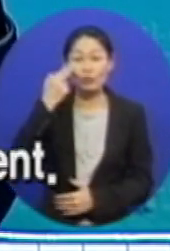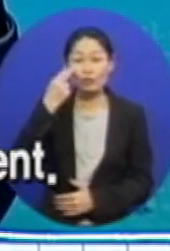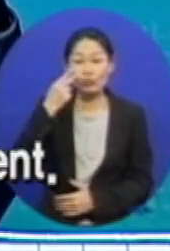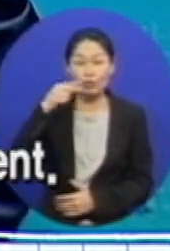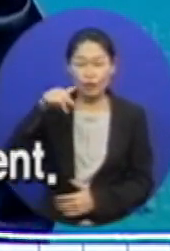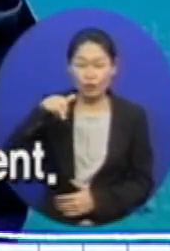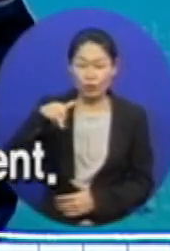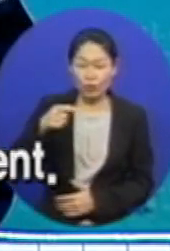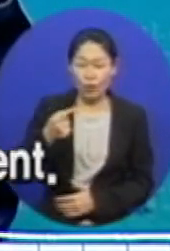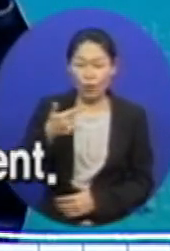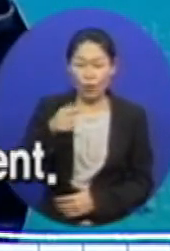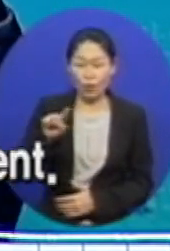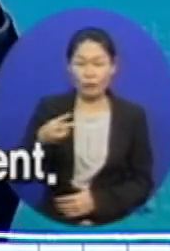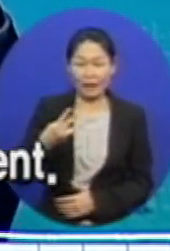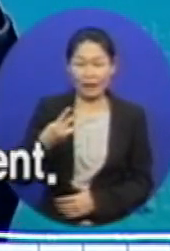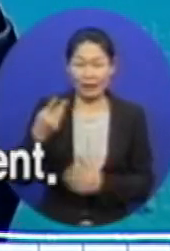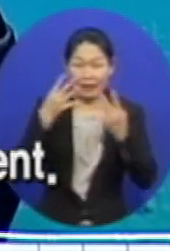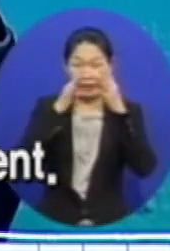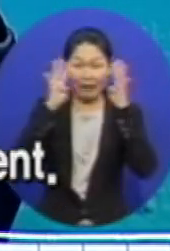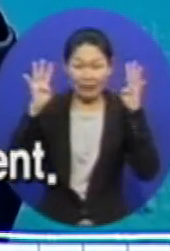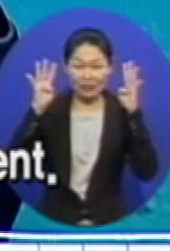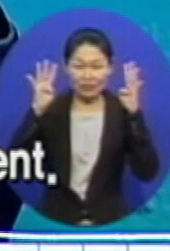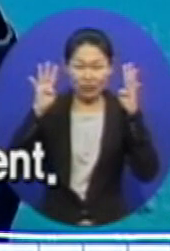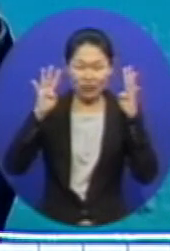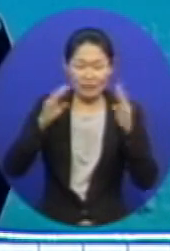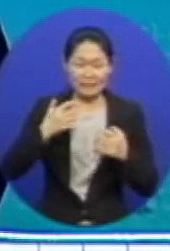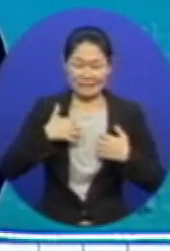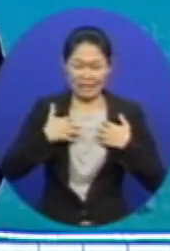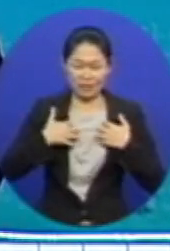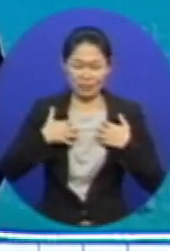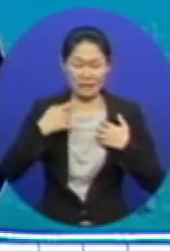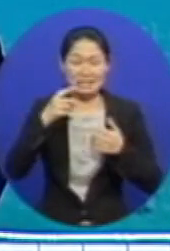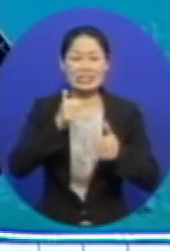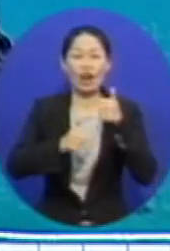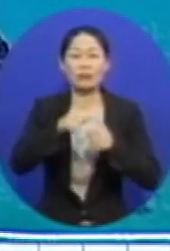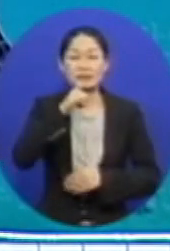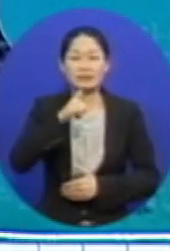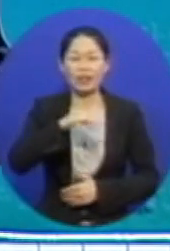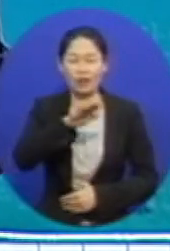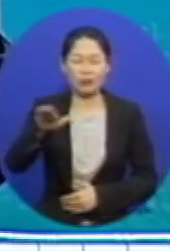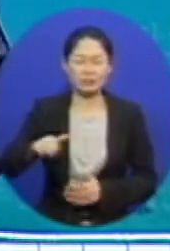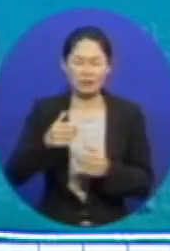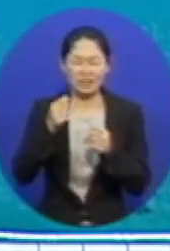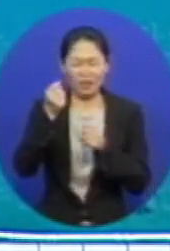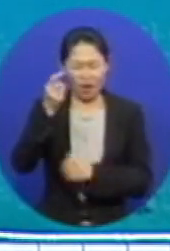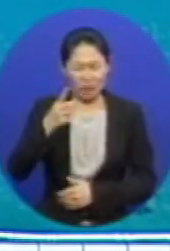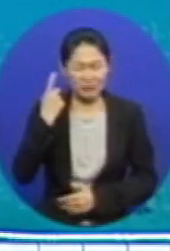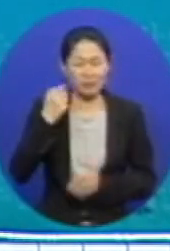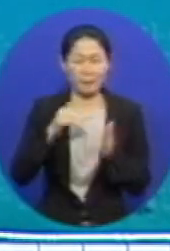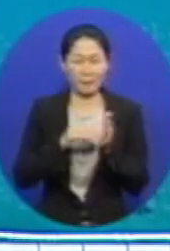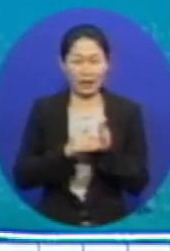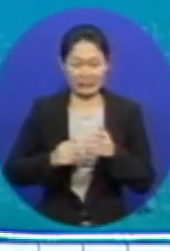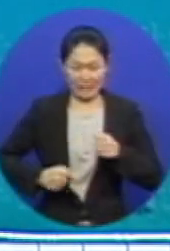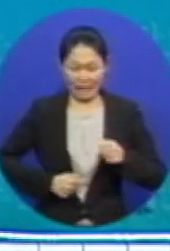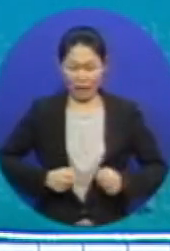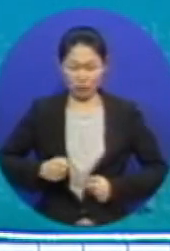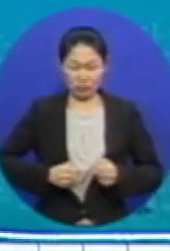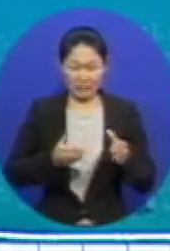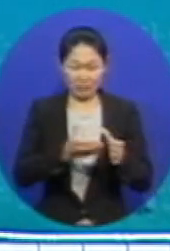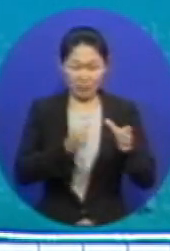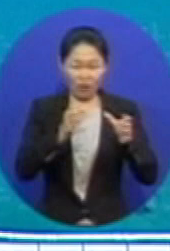재미난 실험을 하나 한 거다 여러분 들으셨을 거에요 개구리를 비이커 에다가 담아서